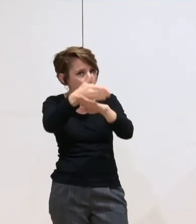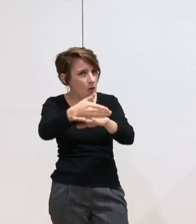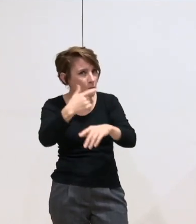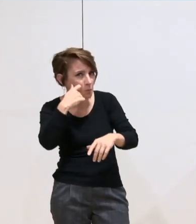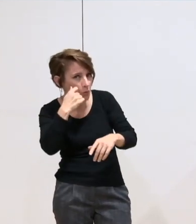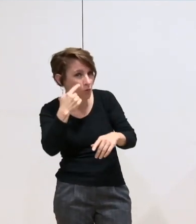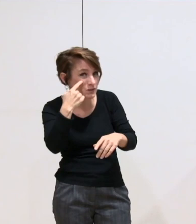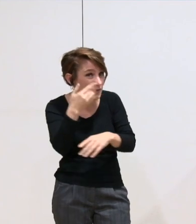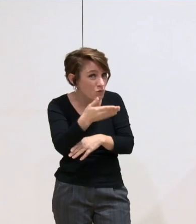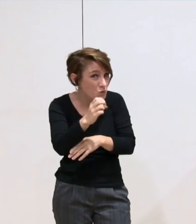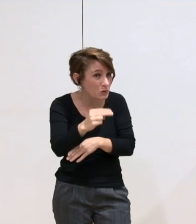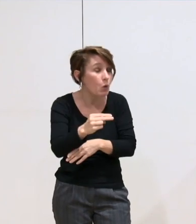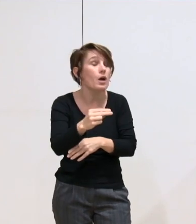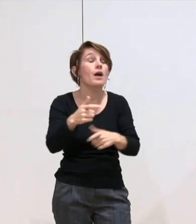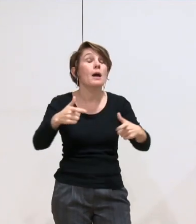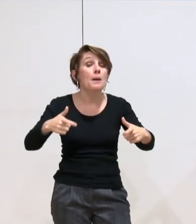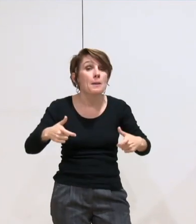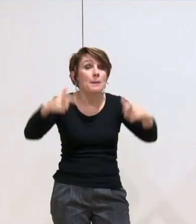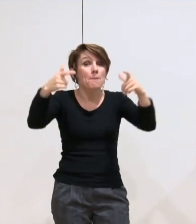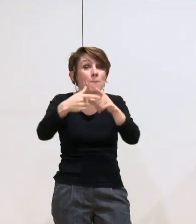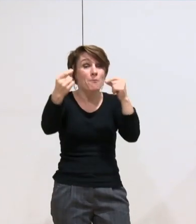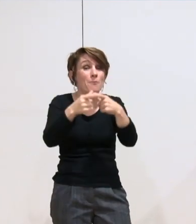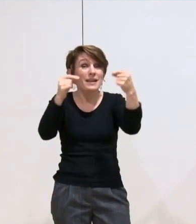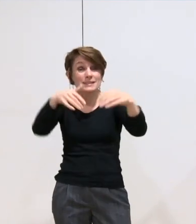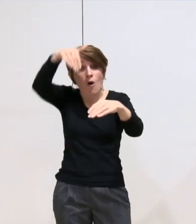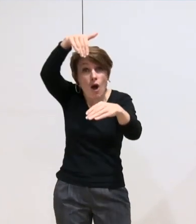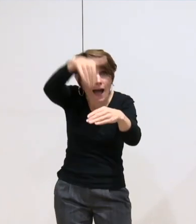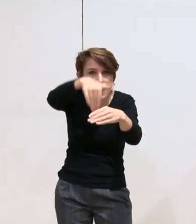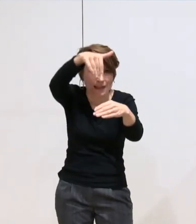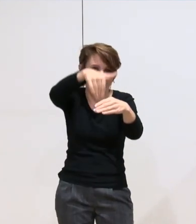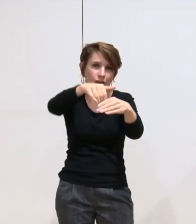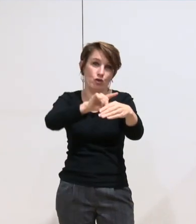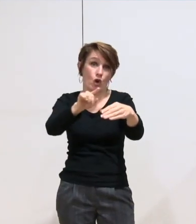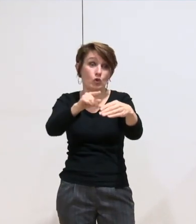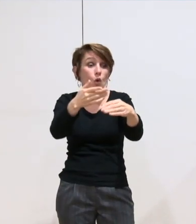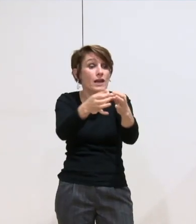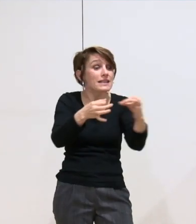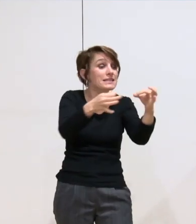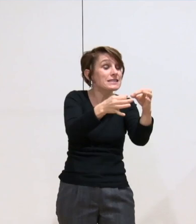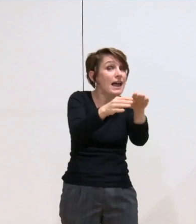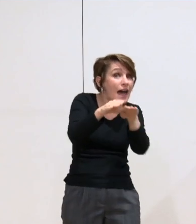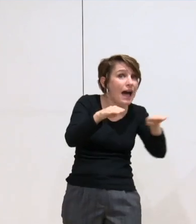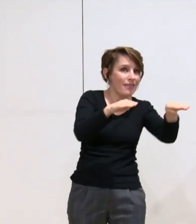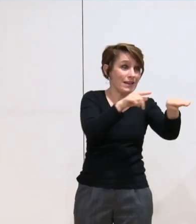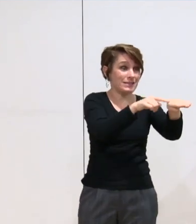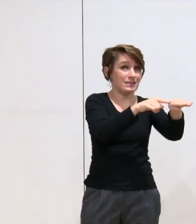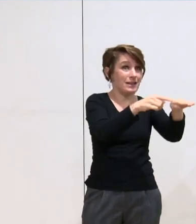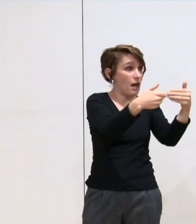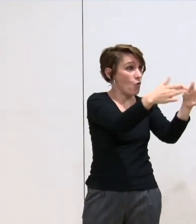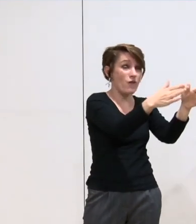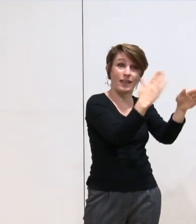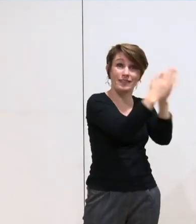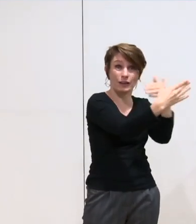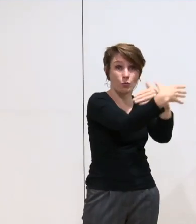n'était pas dans l'enceinte, dans la partie fermée du Palais des Sports, mais sur une salle annexe qui donne directement sur l'extérieur. Donc, il